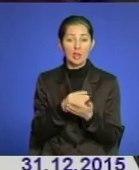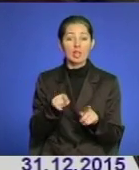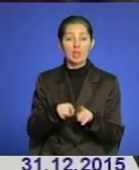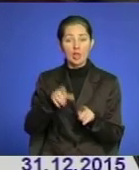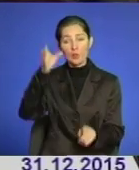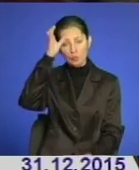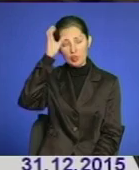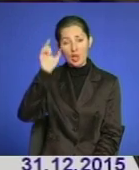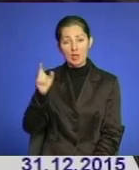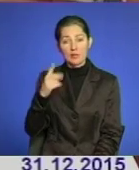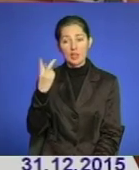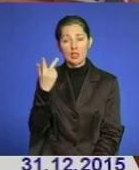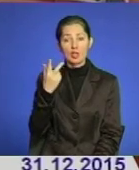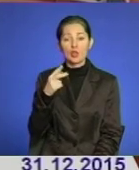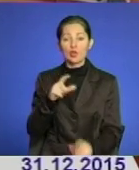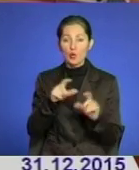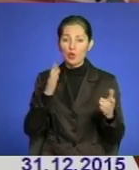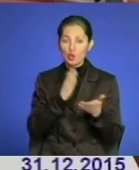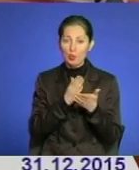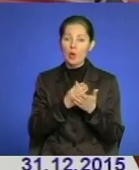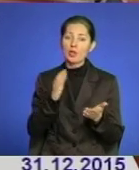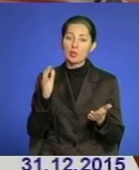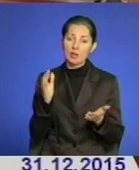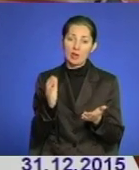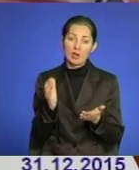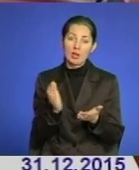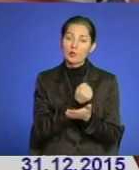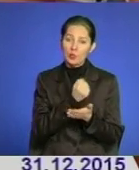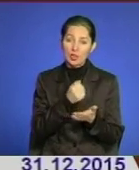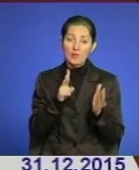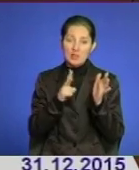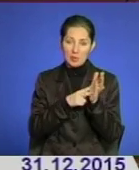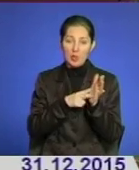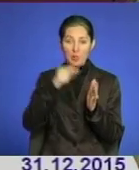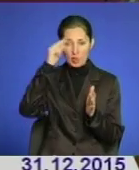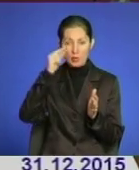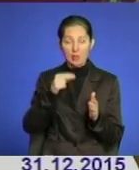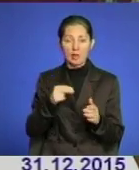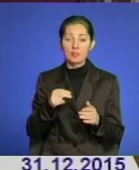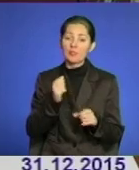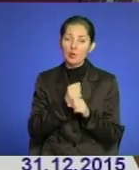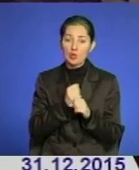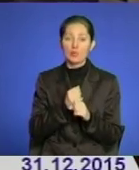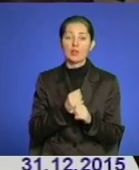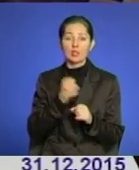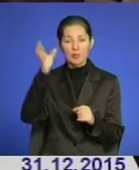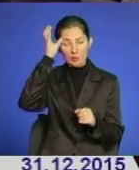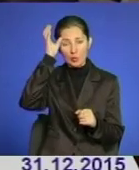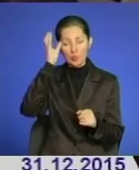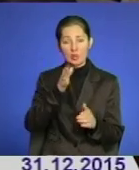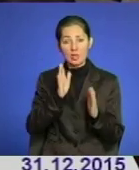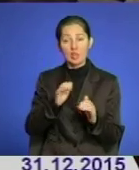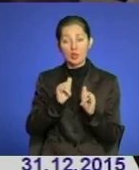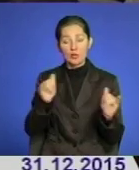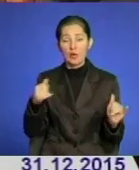школі, що мають здобутки навіть у семи предметних галузях. Креативні, працьовиті, вони не лише розвиваються особистісно, зростають в